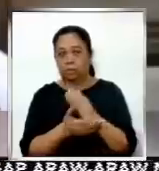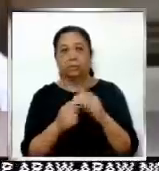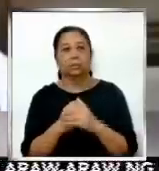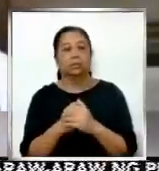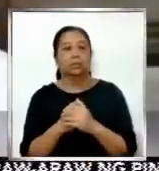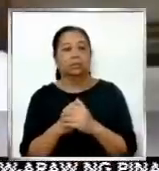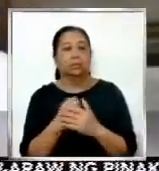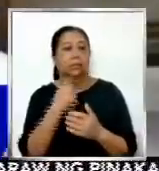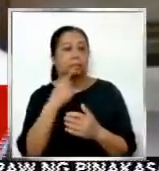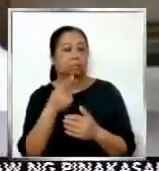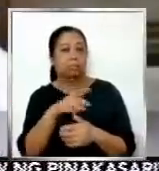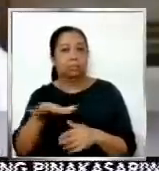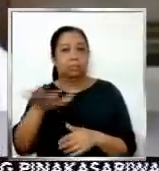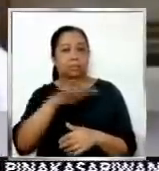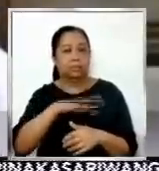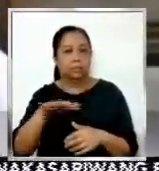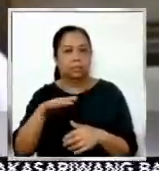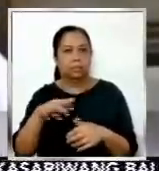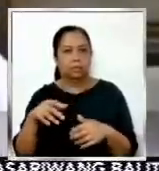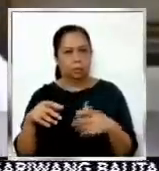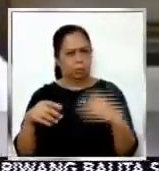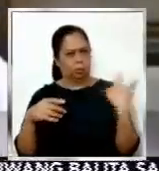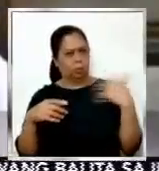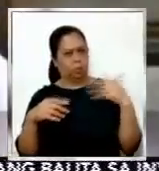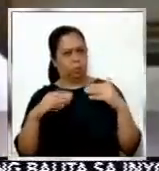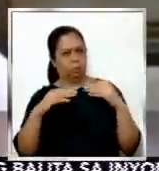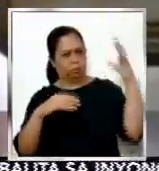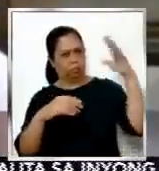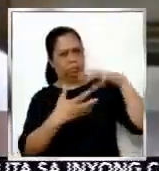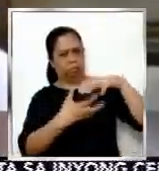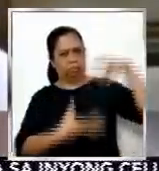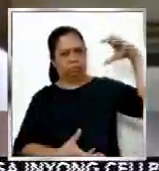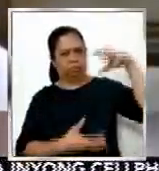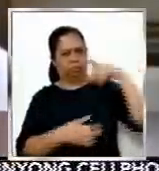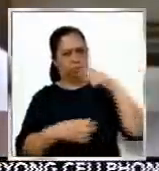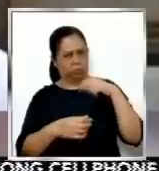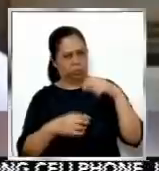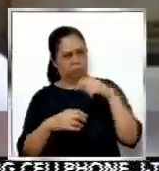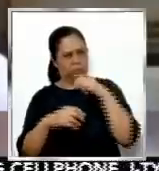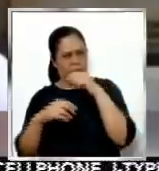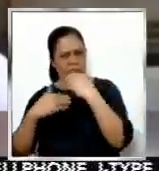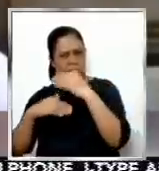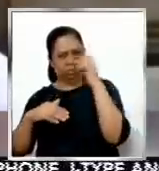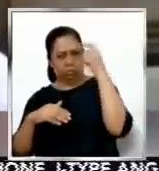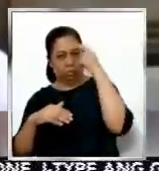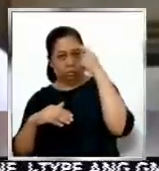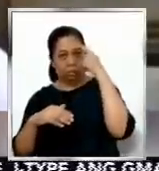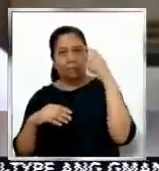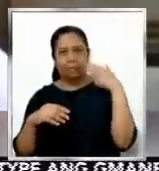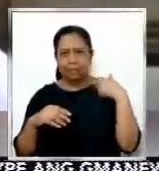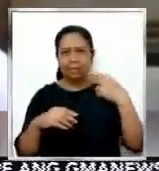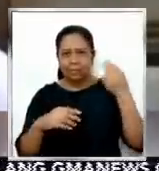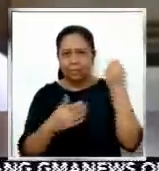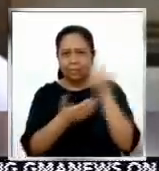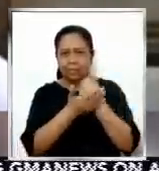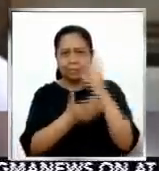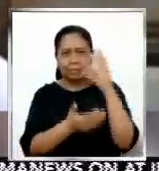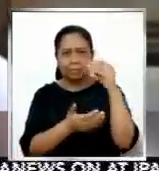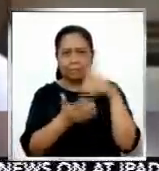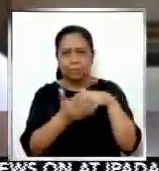Sabi nila, you're living beyond your means. But there is a government employee who earns about 50,000 a